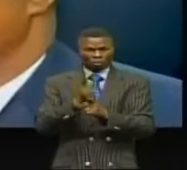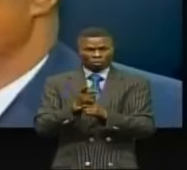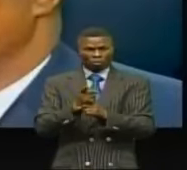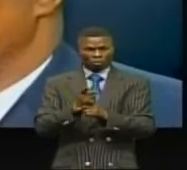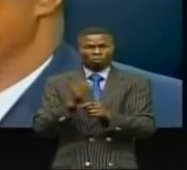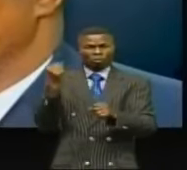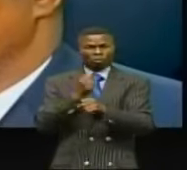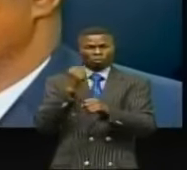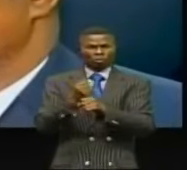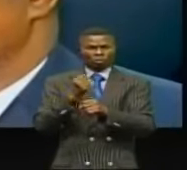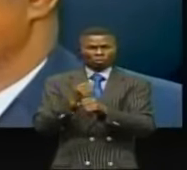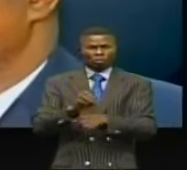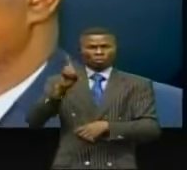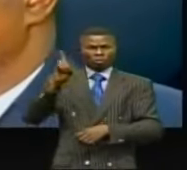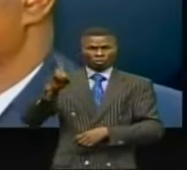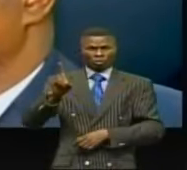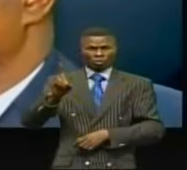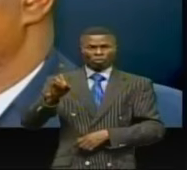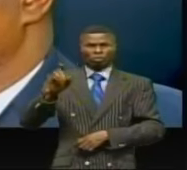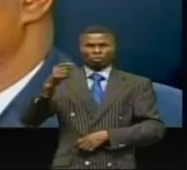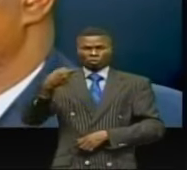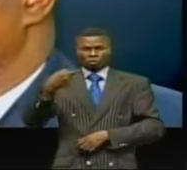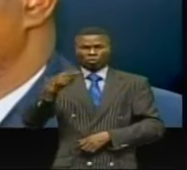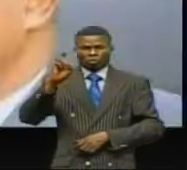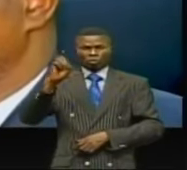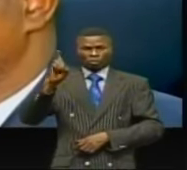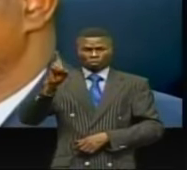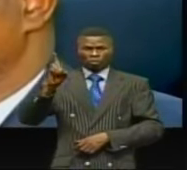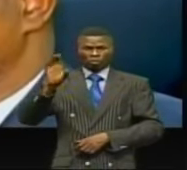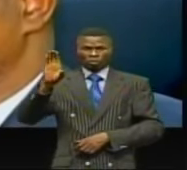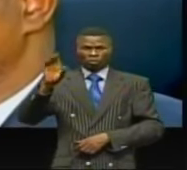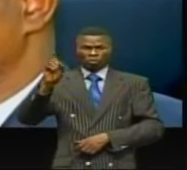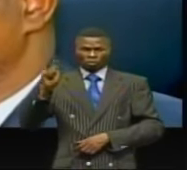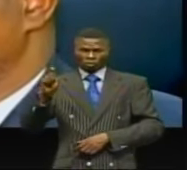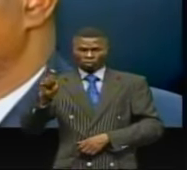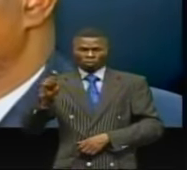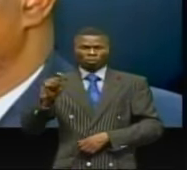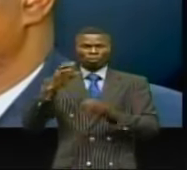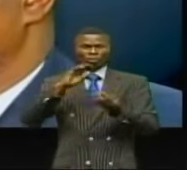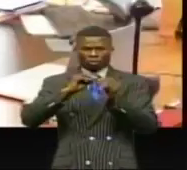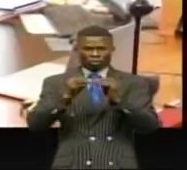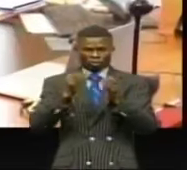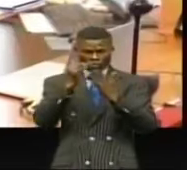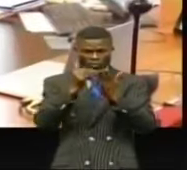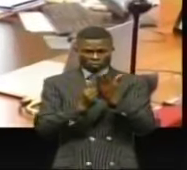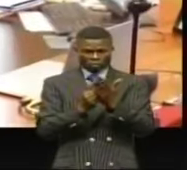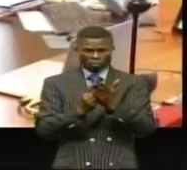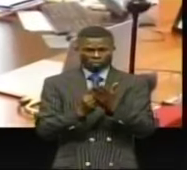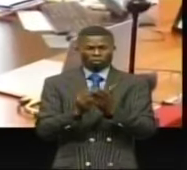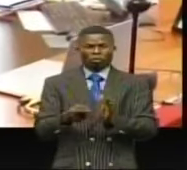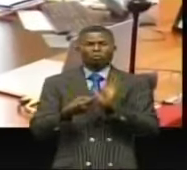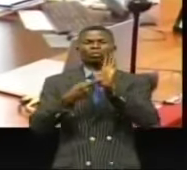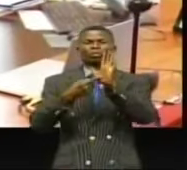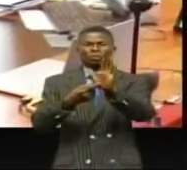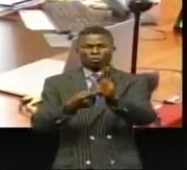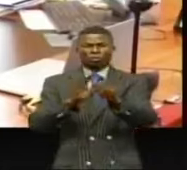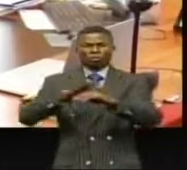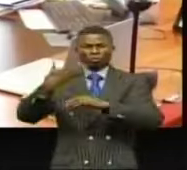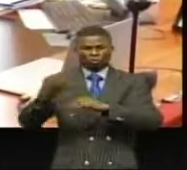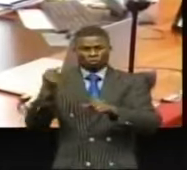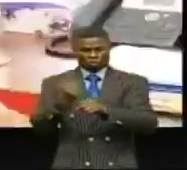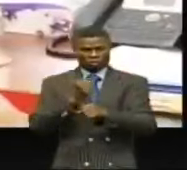emplois de la DGTCP. Ces effectifs ne seront définitivement fixés qu'après les